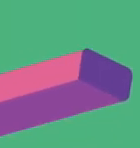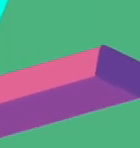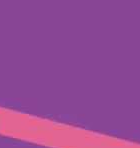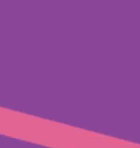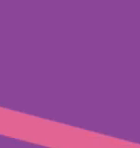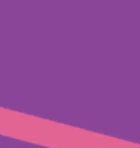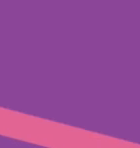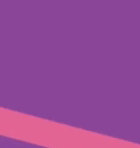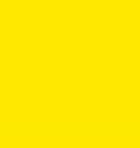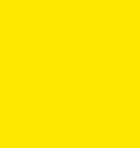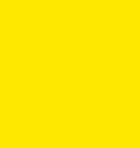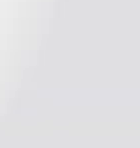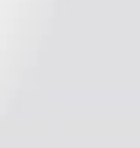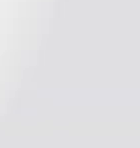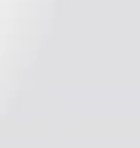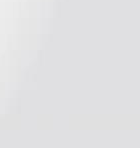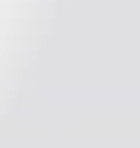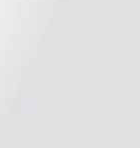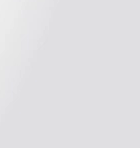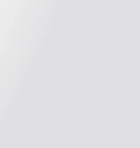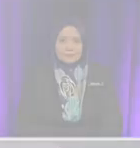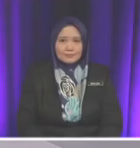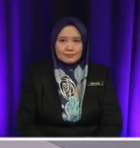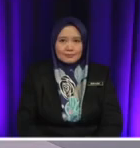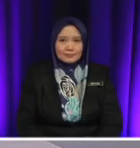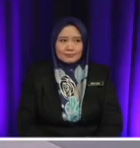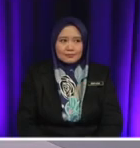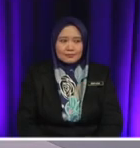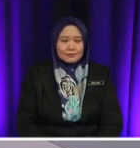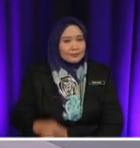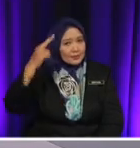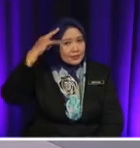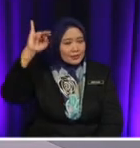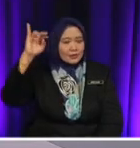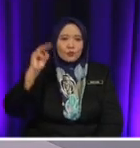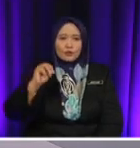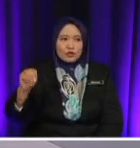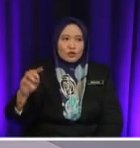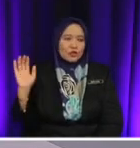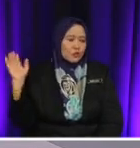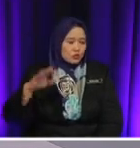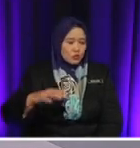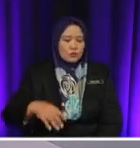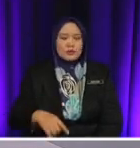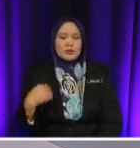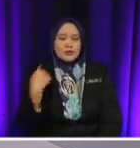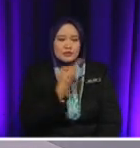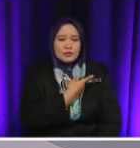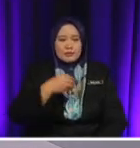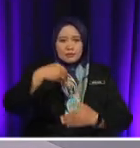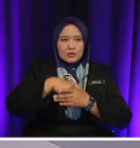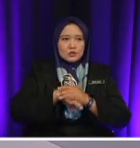KPM Didik TV KPM Hai murid-murid Jom kita masuk kelas hari ini kita dalam slot suces